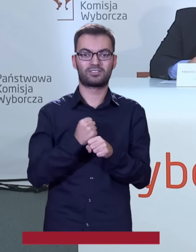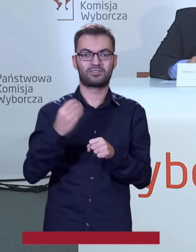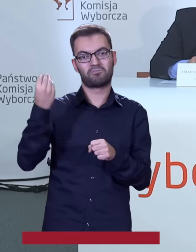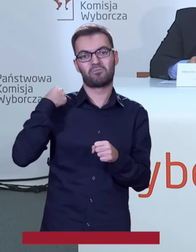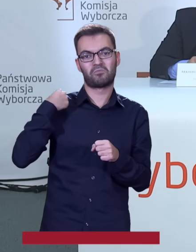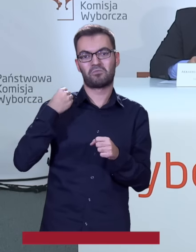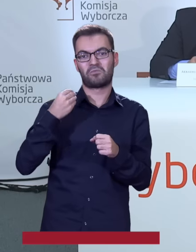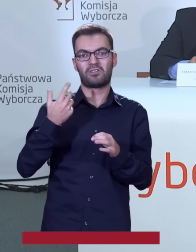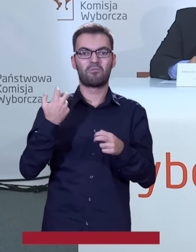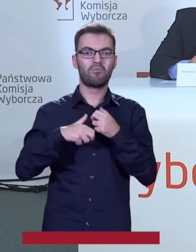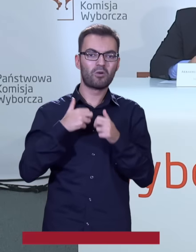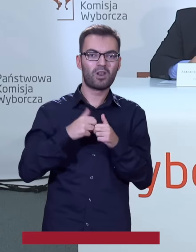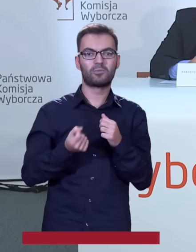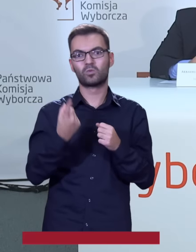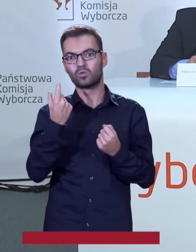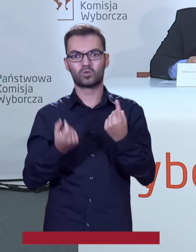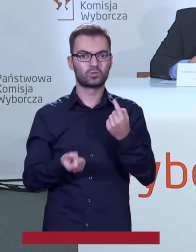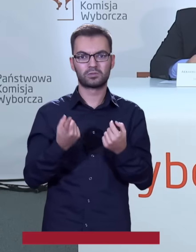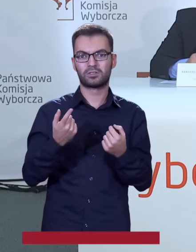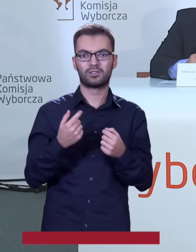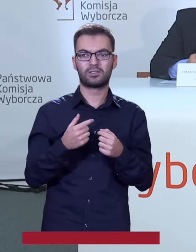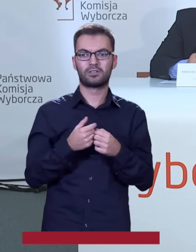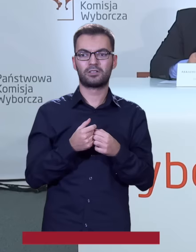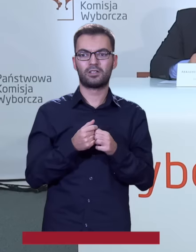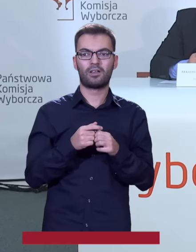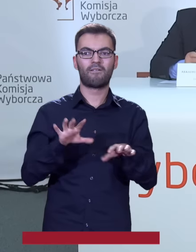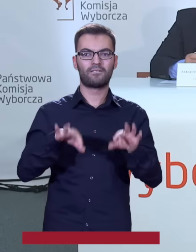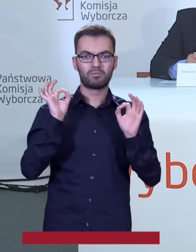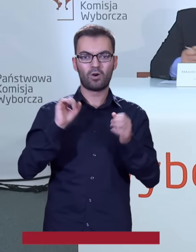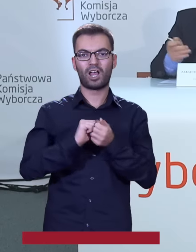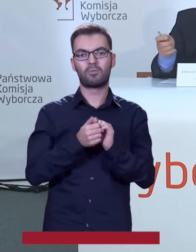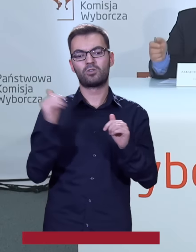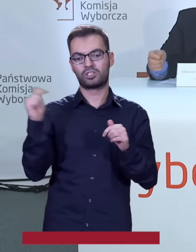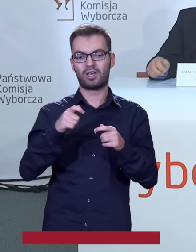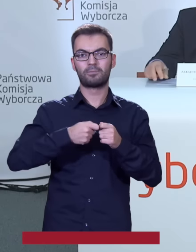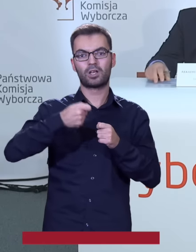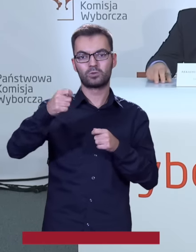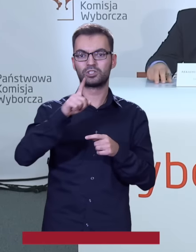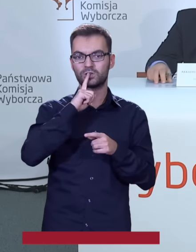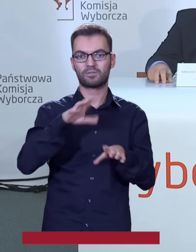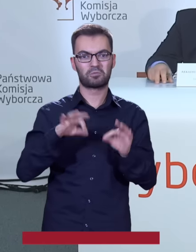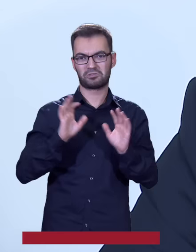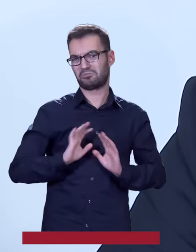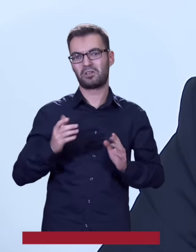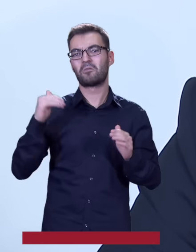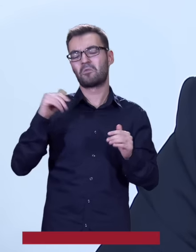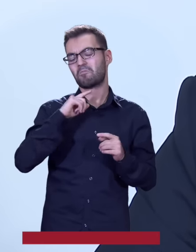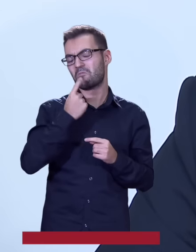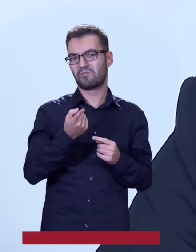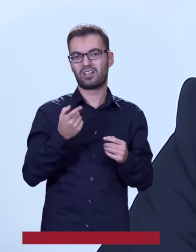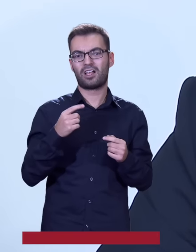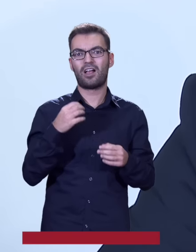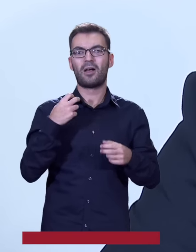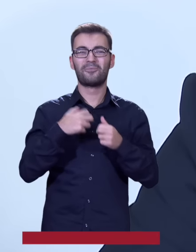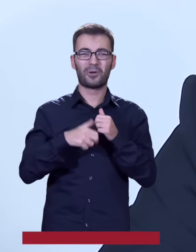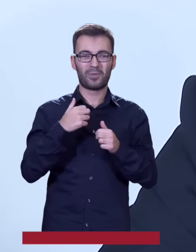by wpływały na przebieg wyborów, czy skutkowały koniecznością przedłużania ciszy wyborczej. Można powiedzieć, że incydenty są standardowe,